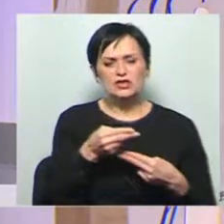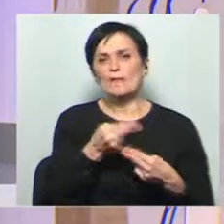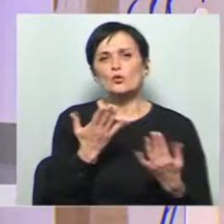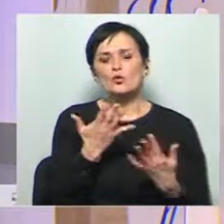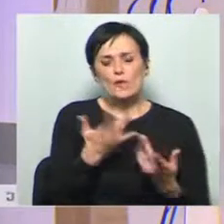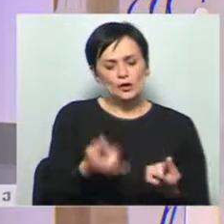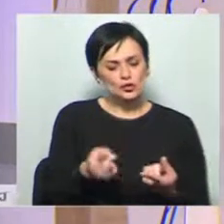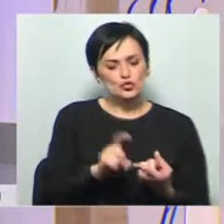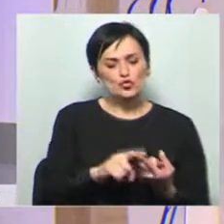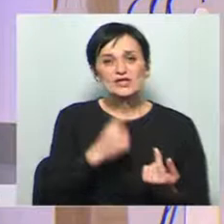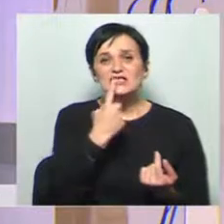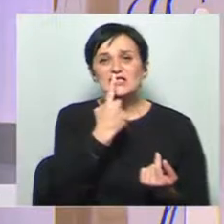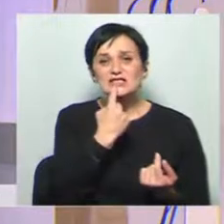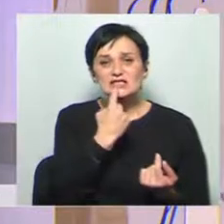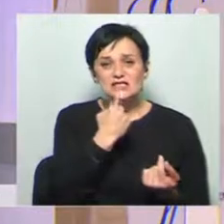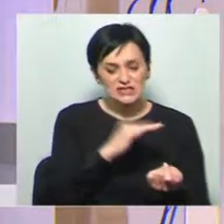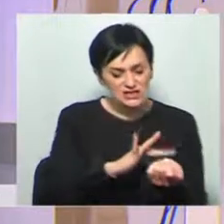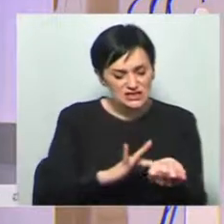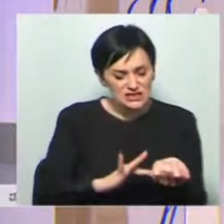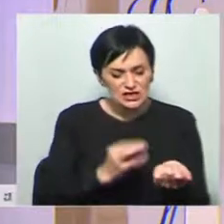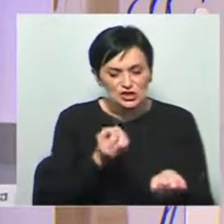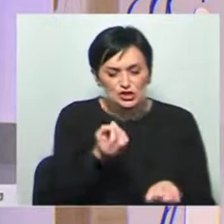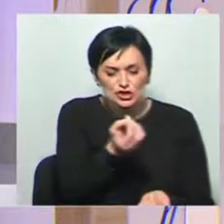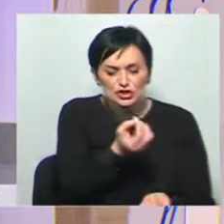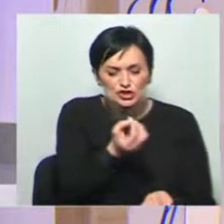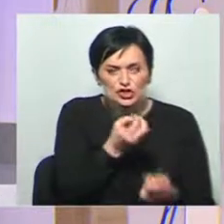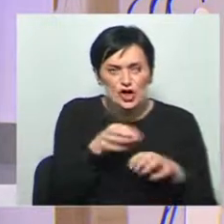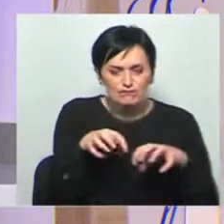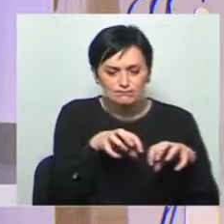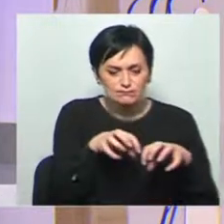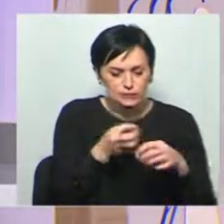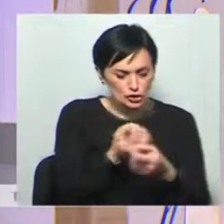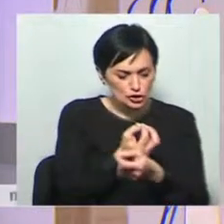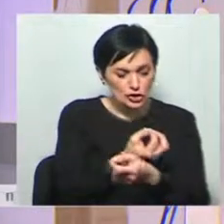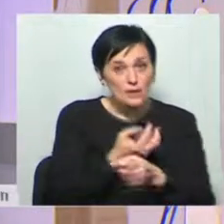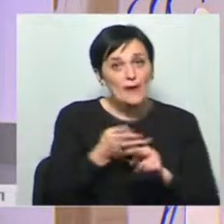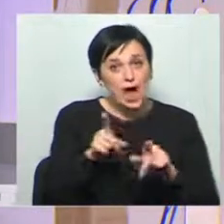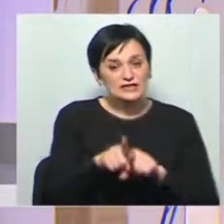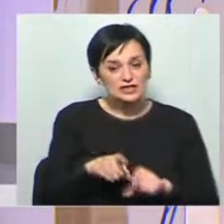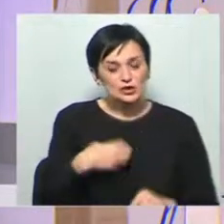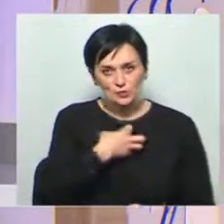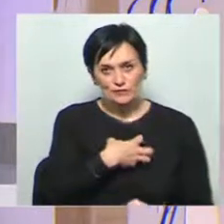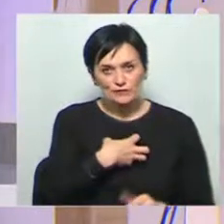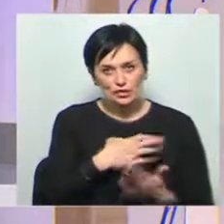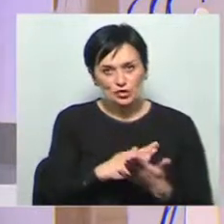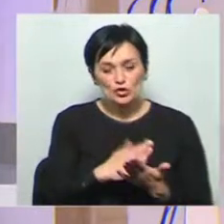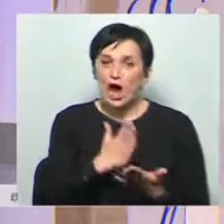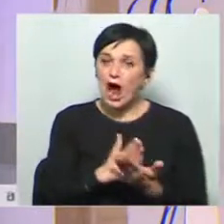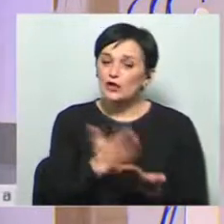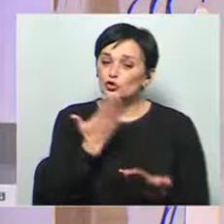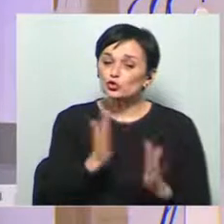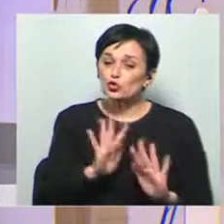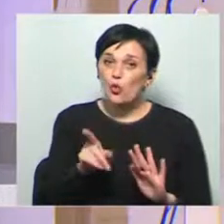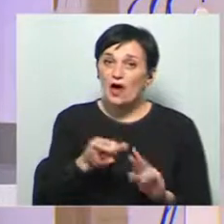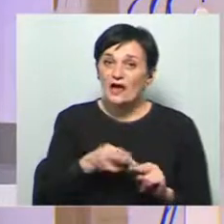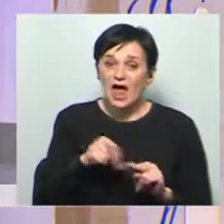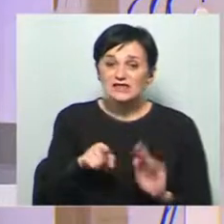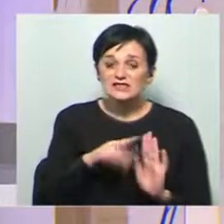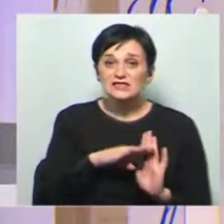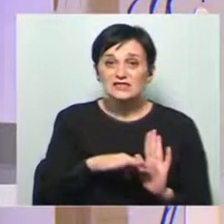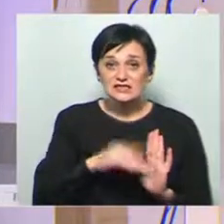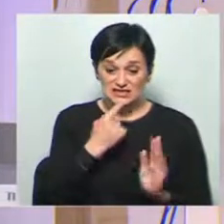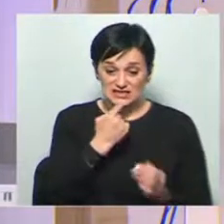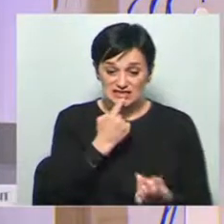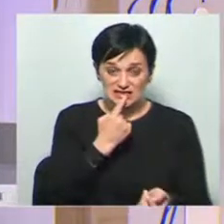რომელიც უკავშირდება სისხლის შედედებას. ასეთი მნიშვნელოვანია თუ არა სისხლის შედედება და არის თუ არა ეს სისტემა,